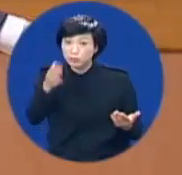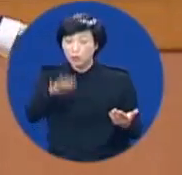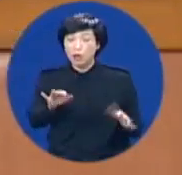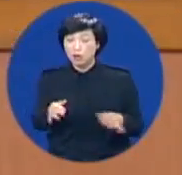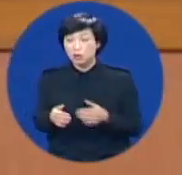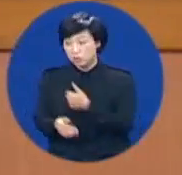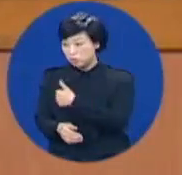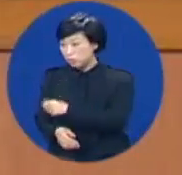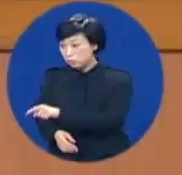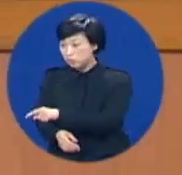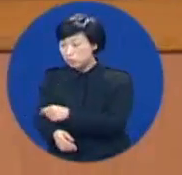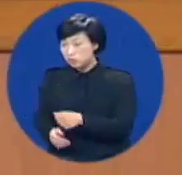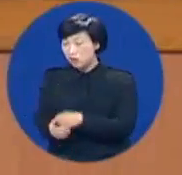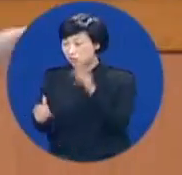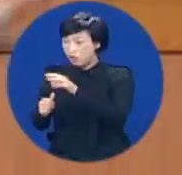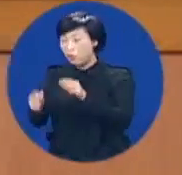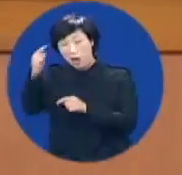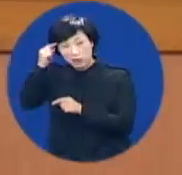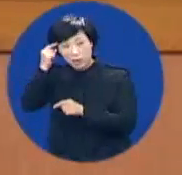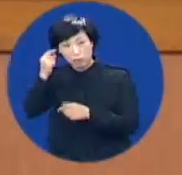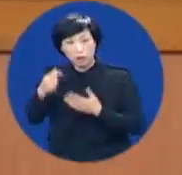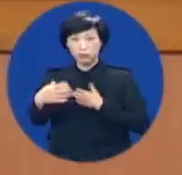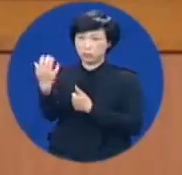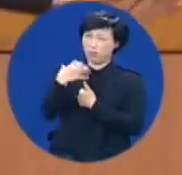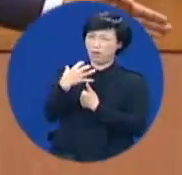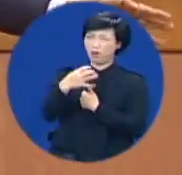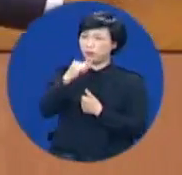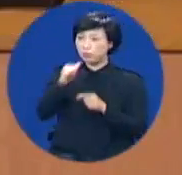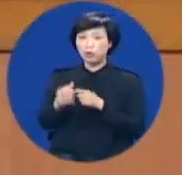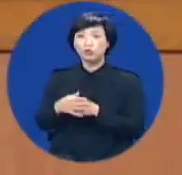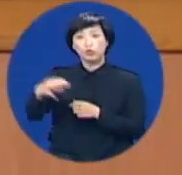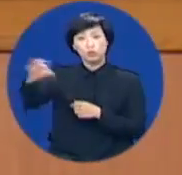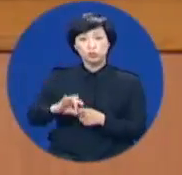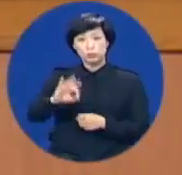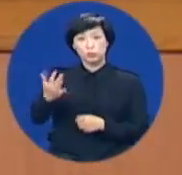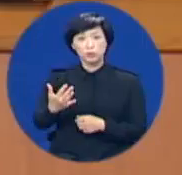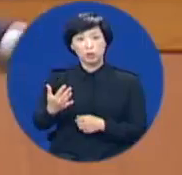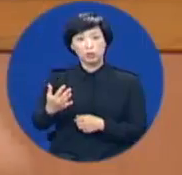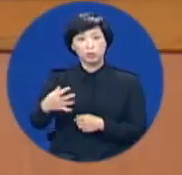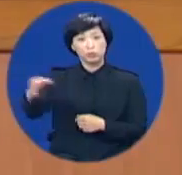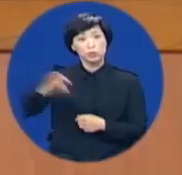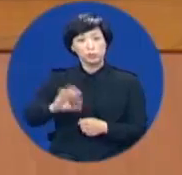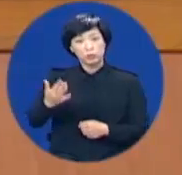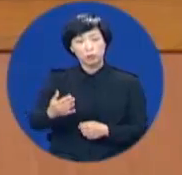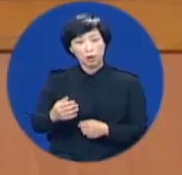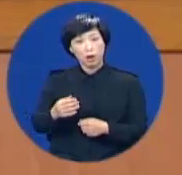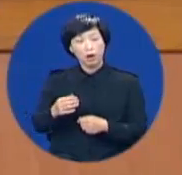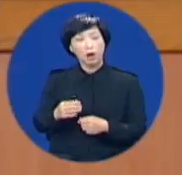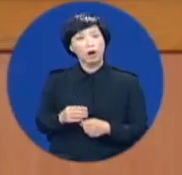아니 애 데리고 왜 그러냐? 내가 물어주면 되지 왜 그러냐? 이 상대가 안 되더라니까.